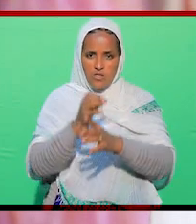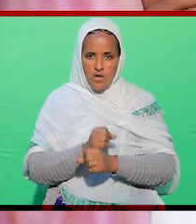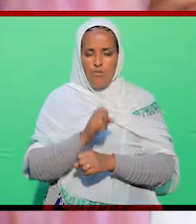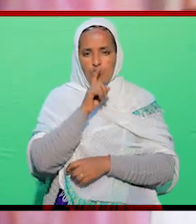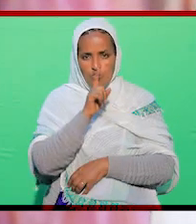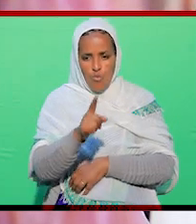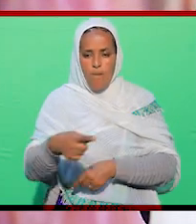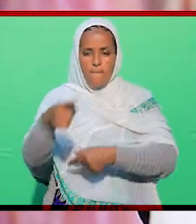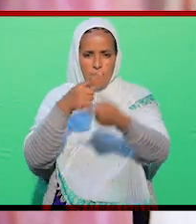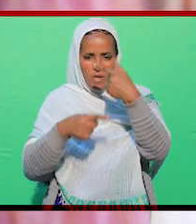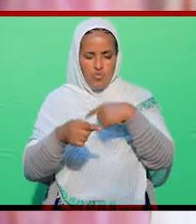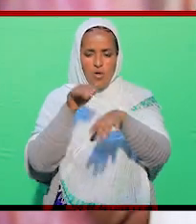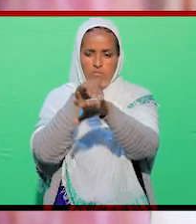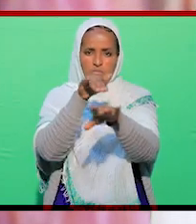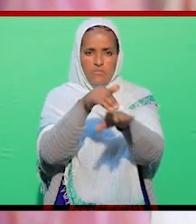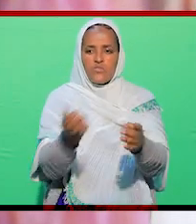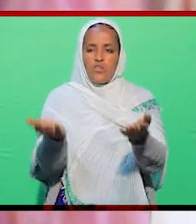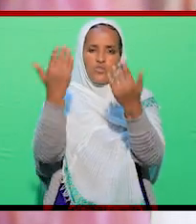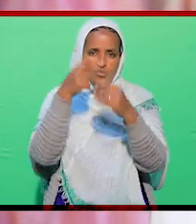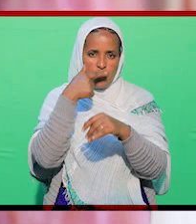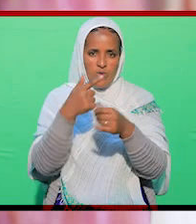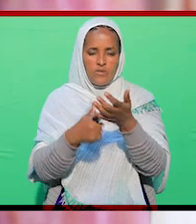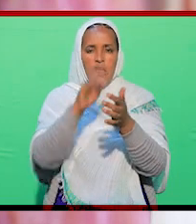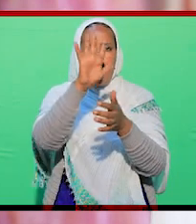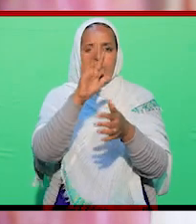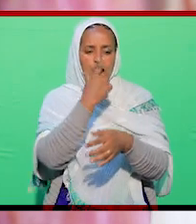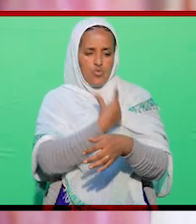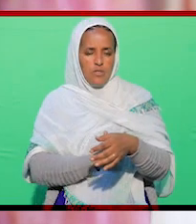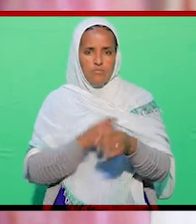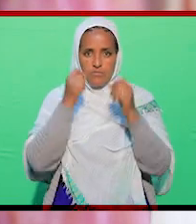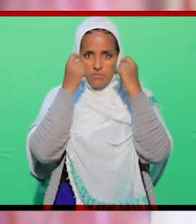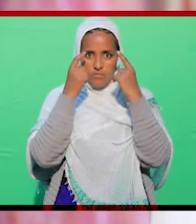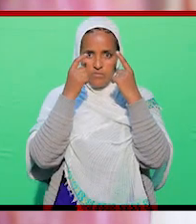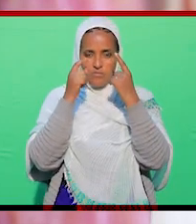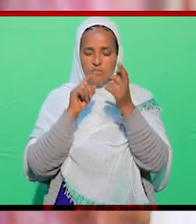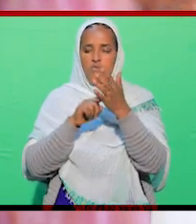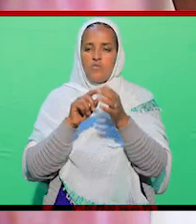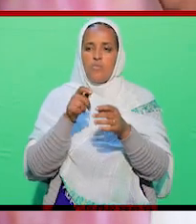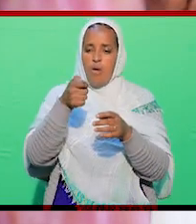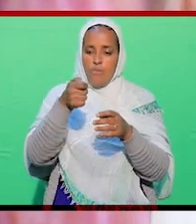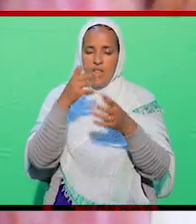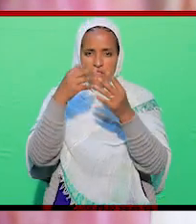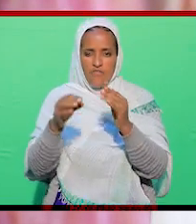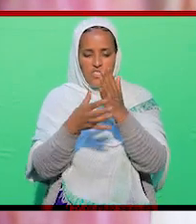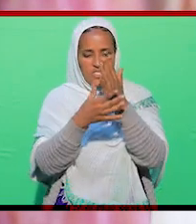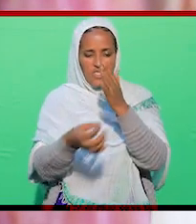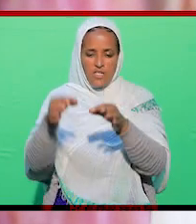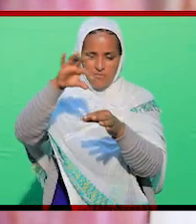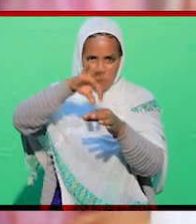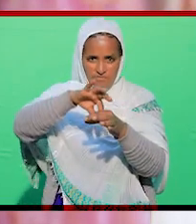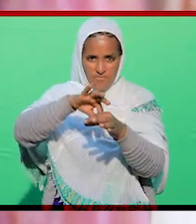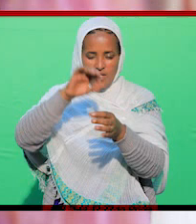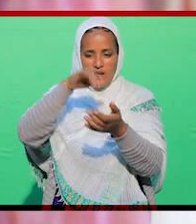ሙሽራውን ልትቀበሉ ነው፣ መጥቷል፣ ተነሱ ተባሉ ይላል። በዚህ ጊዜ አምስቱ ልባሞች ተነሱና መብራታቸው